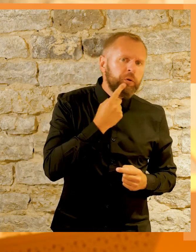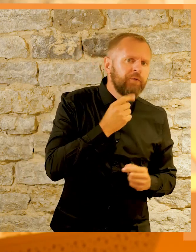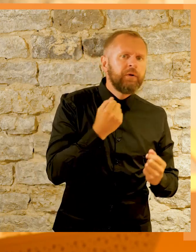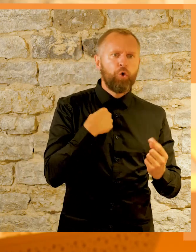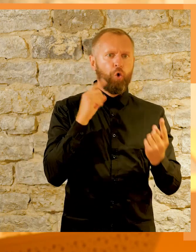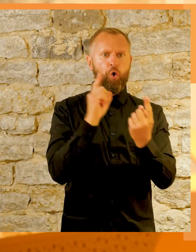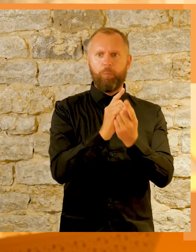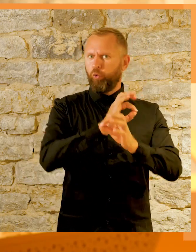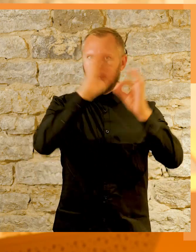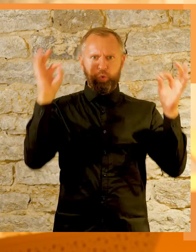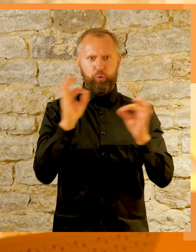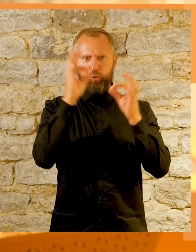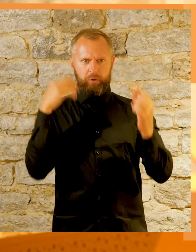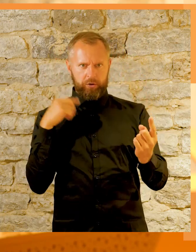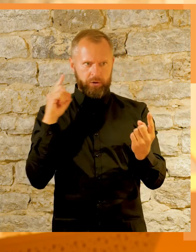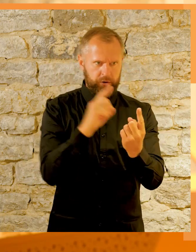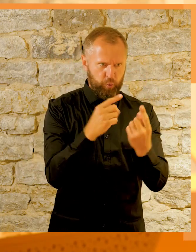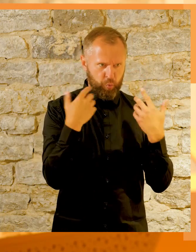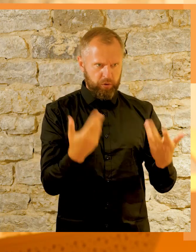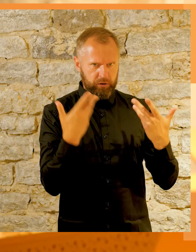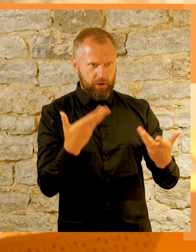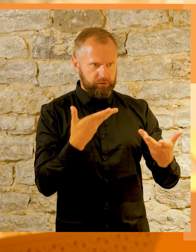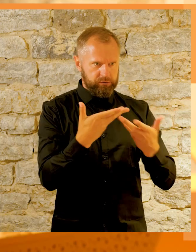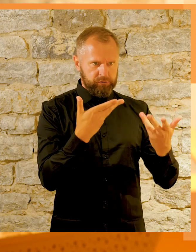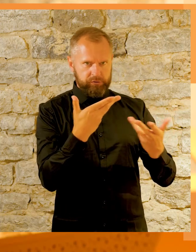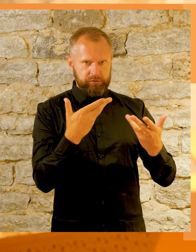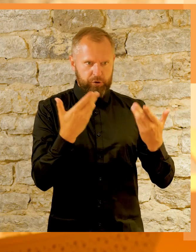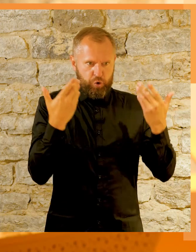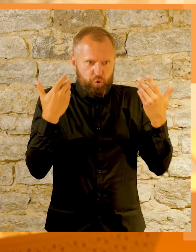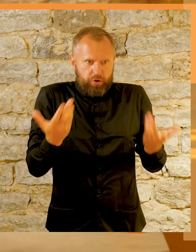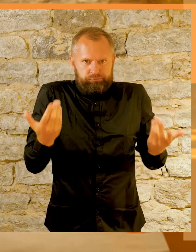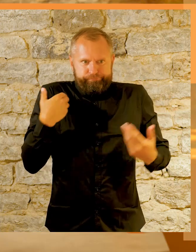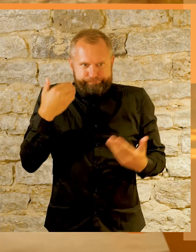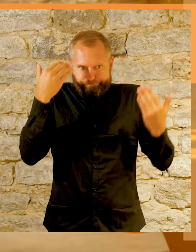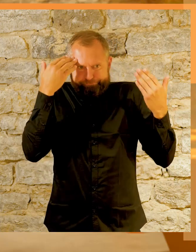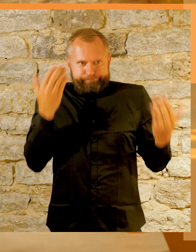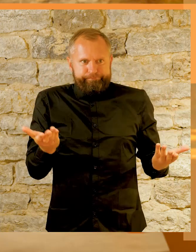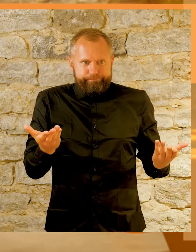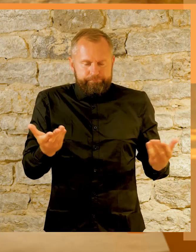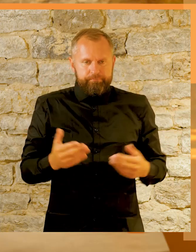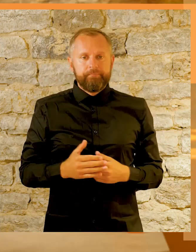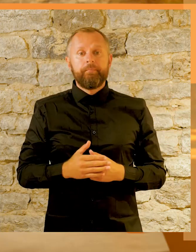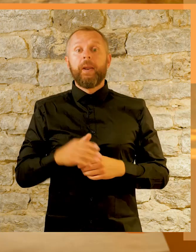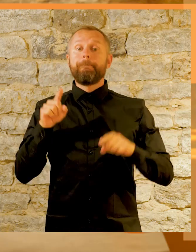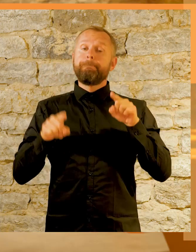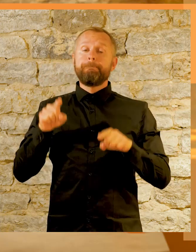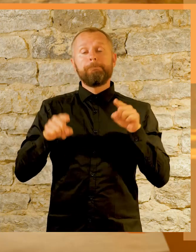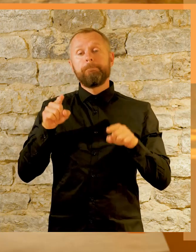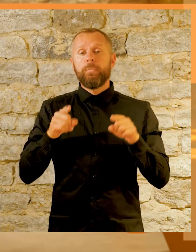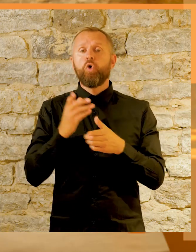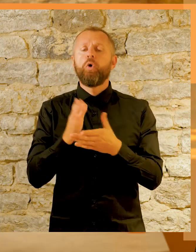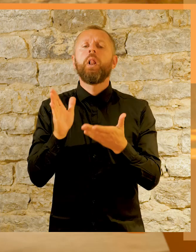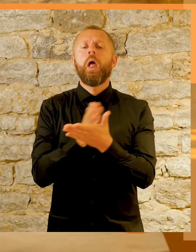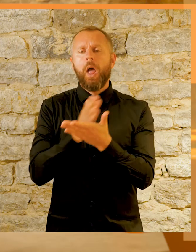kokku puutunud ning nad lihtsalt ei oska ega tea suhelda. Mõnikord see laheneb aja